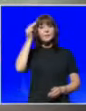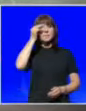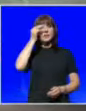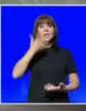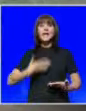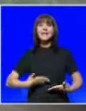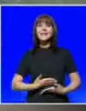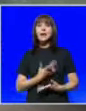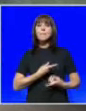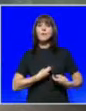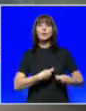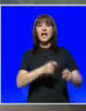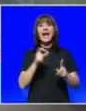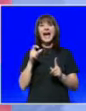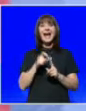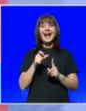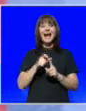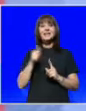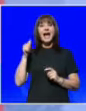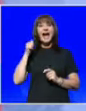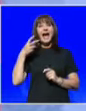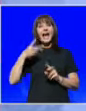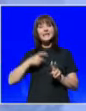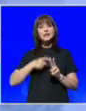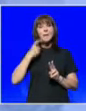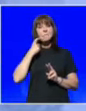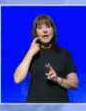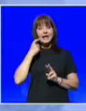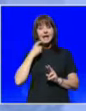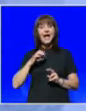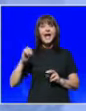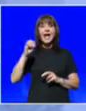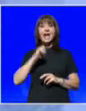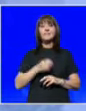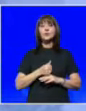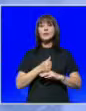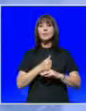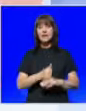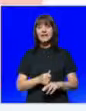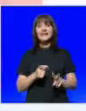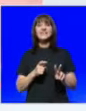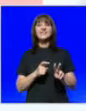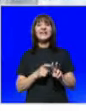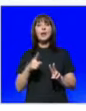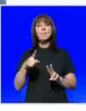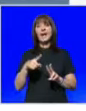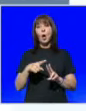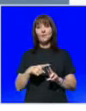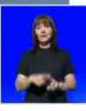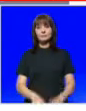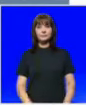Българският интерес при продажбата на реакторите на АЕЦ Белене на Украйна. Евродепутатът Цветелина Пенкова.